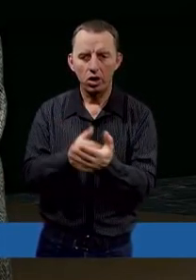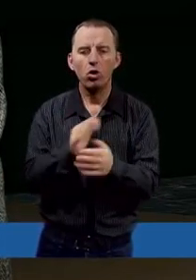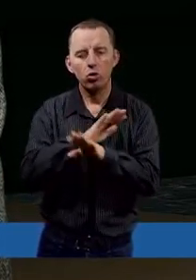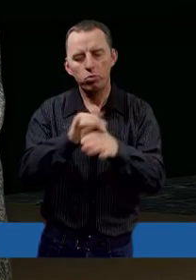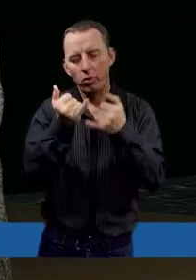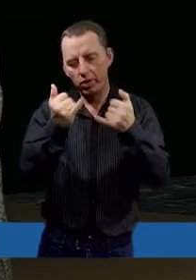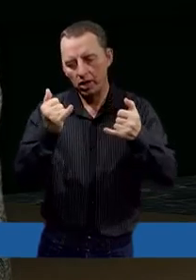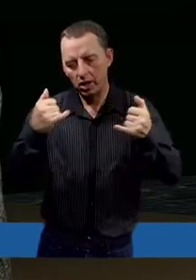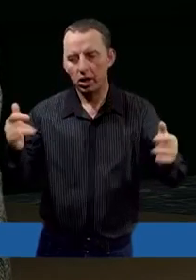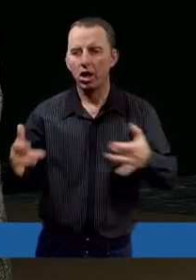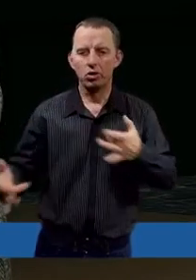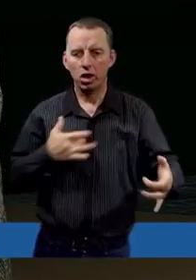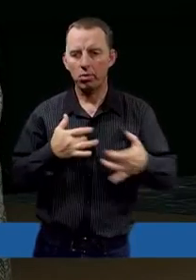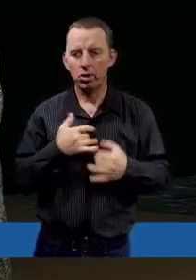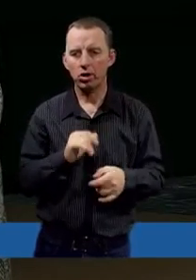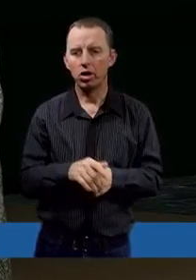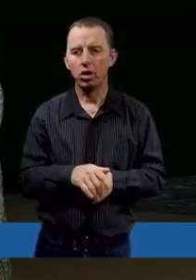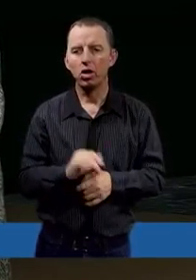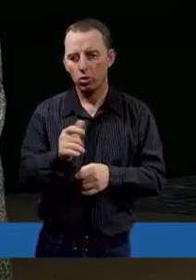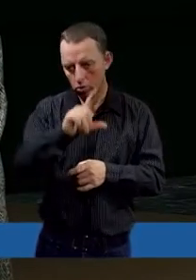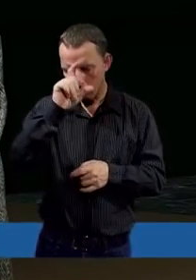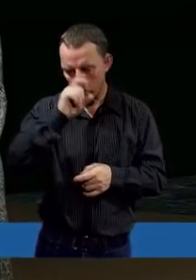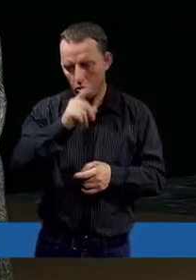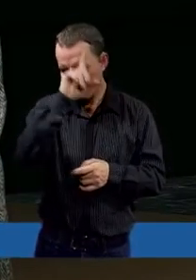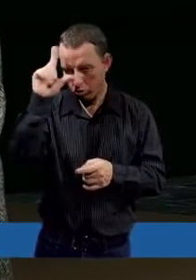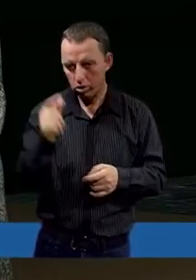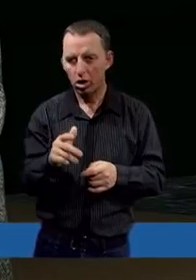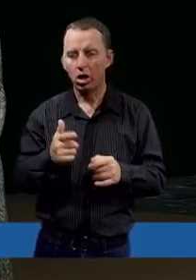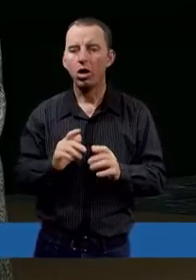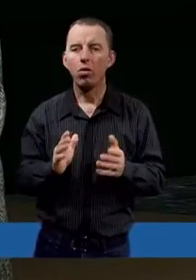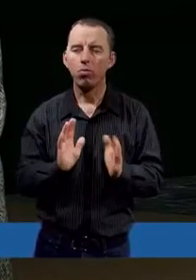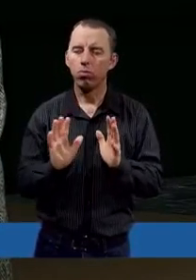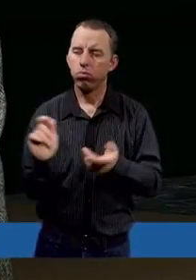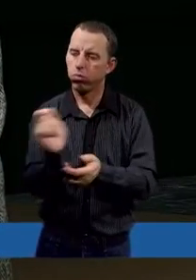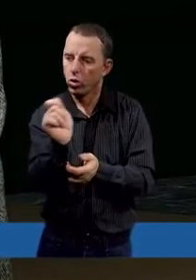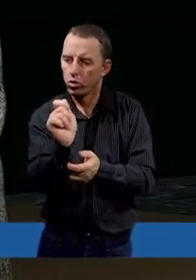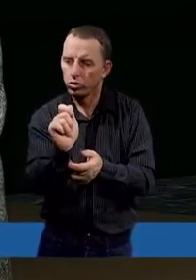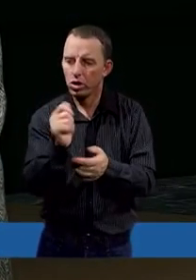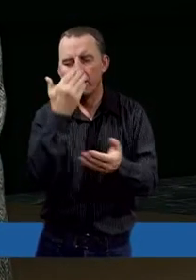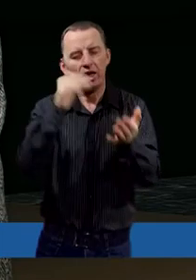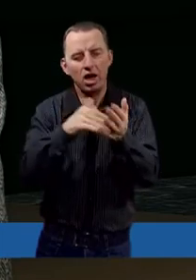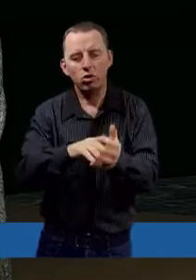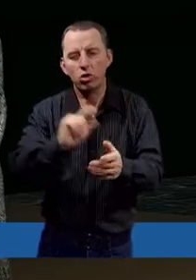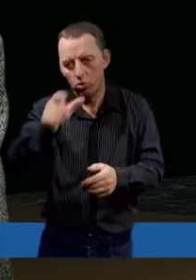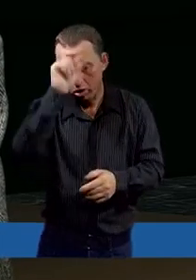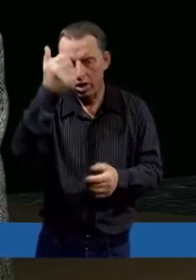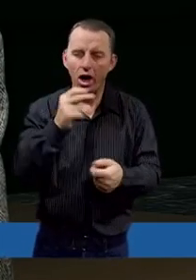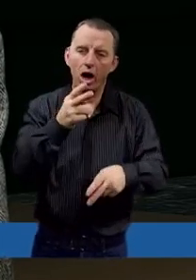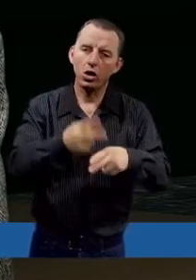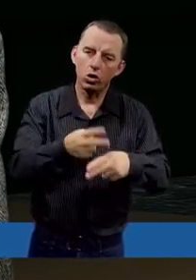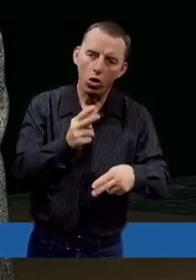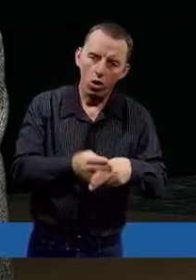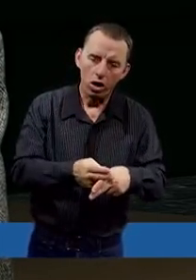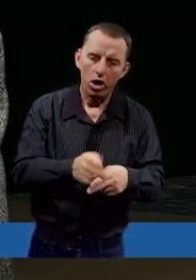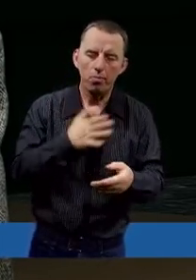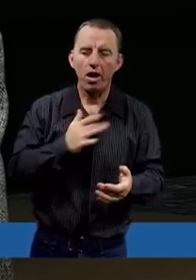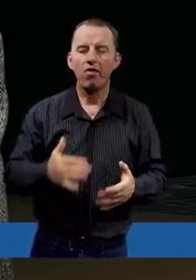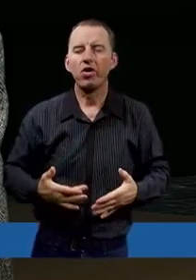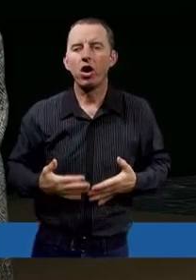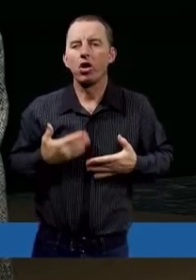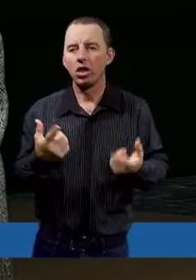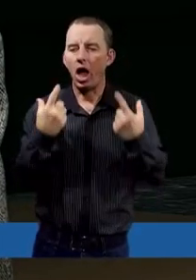zupełnie inne, bo jeżeli cierpienie jest wywołane przez drugich ludzi, to rodzi nienawiść w stosunku do tych ludzi, ale jeżeli jest to jakaś choroba, mam wrażenie, że